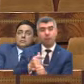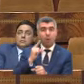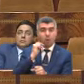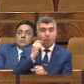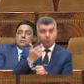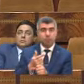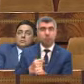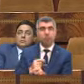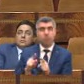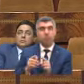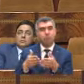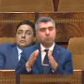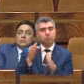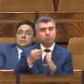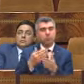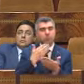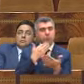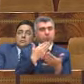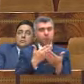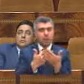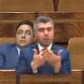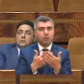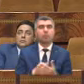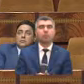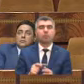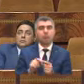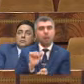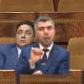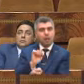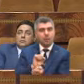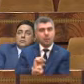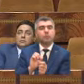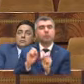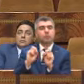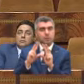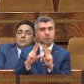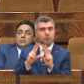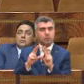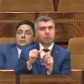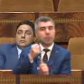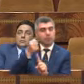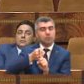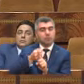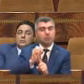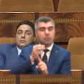وانفتحتوا مشكورين على المؤسسات السجنيه حتى هي، فهذا عمل جبار